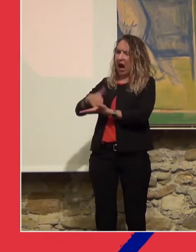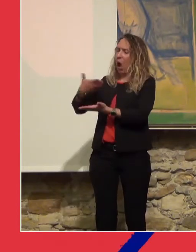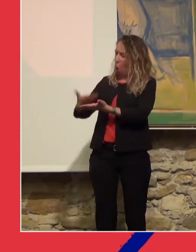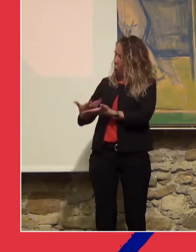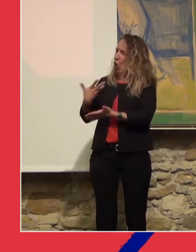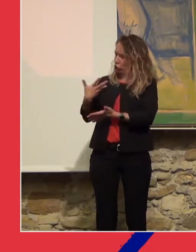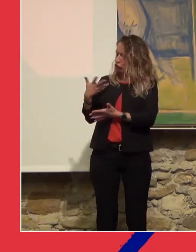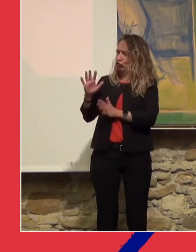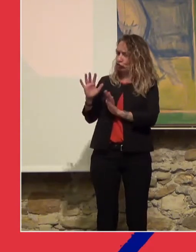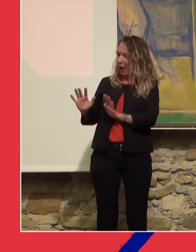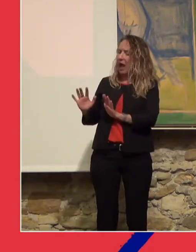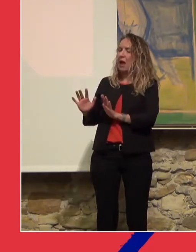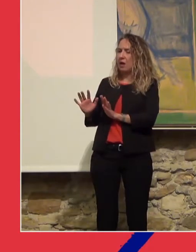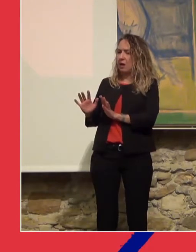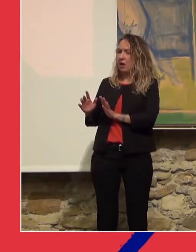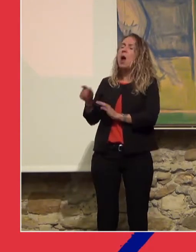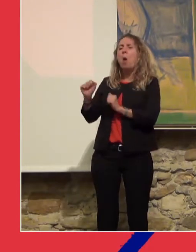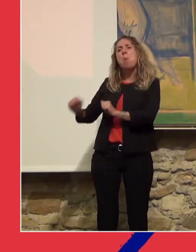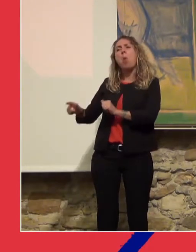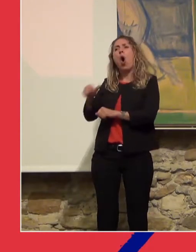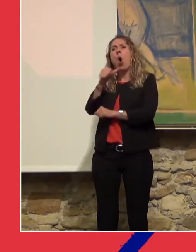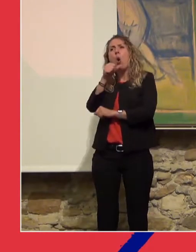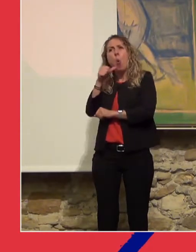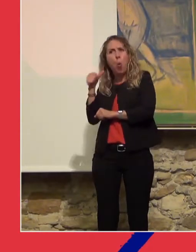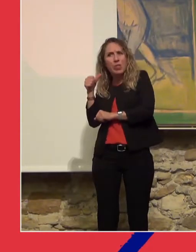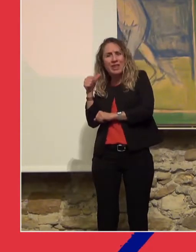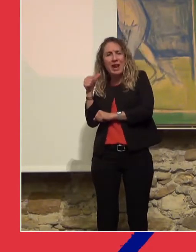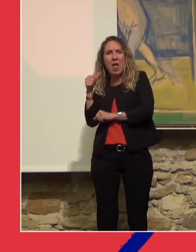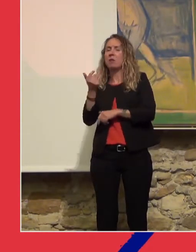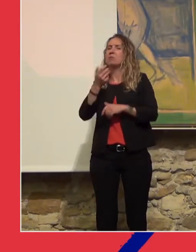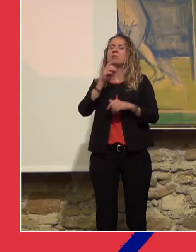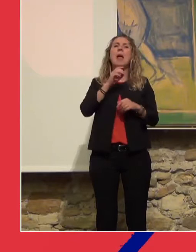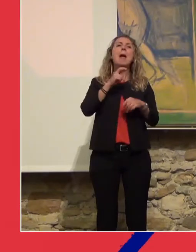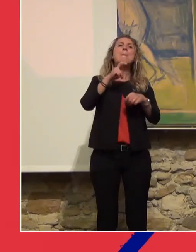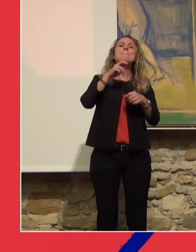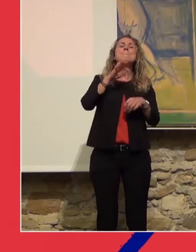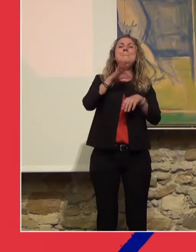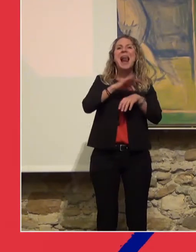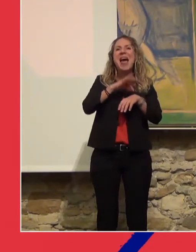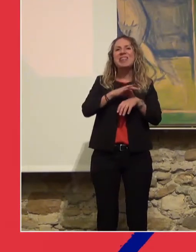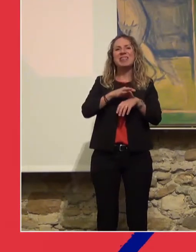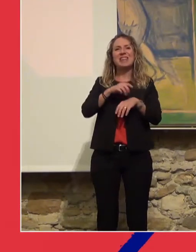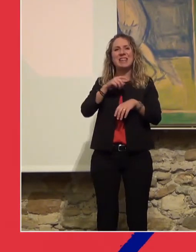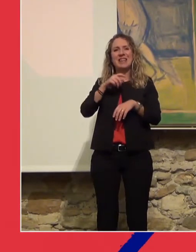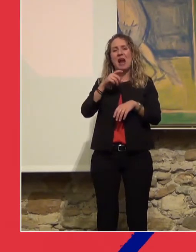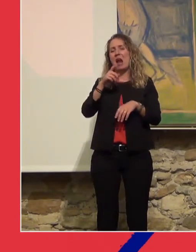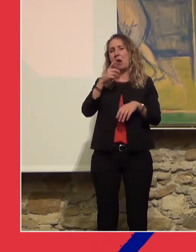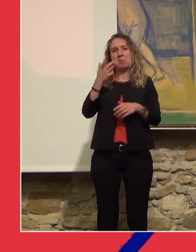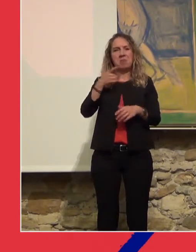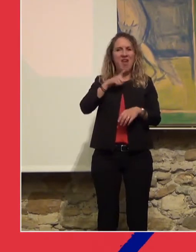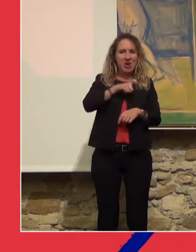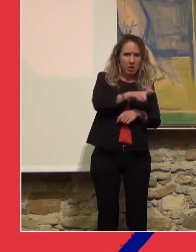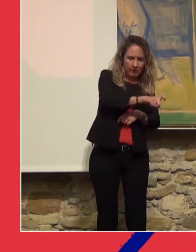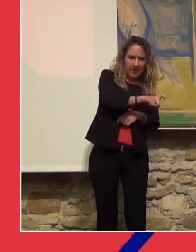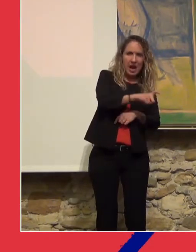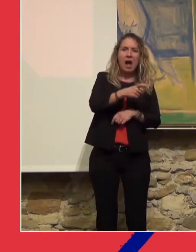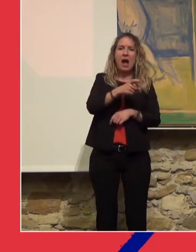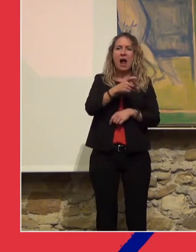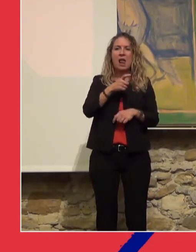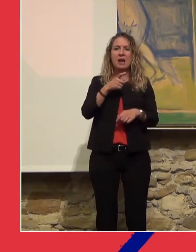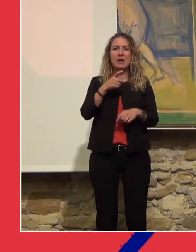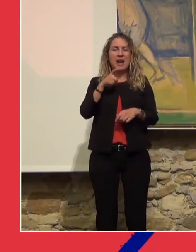ricombinanti può essere utile per la cura di malattie virali, del cancro, delle leucemie e per lo sviluppo di nuovi